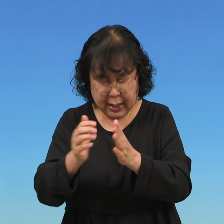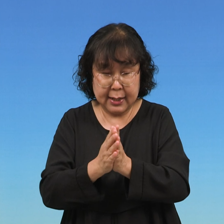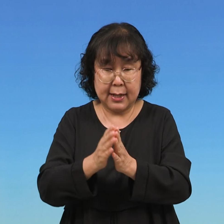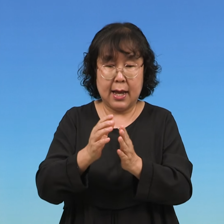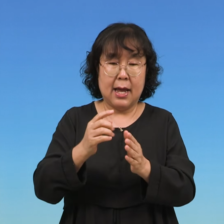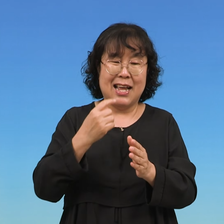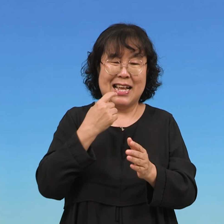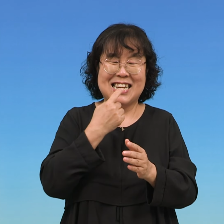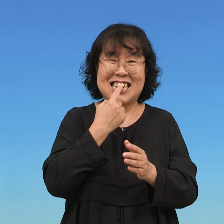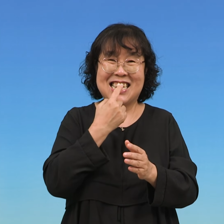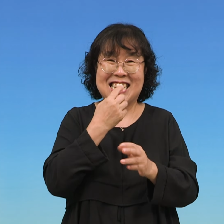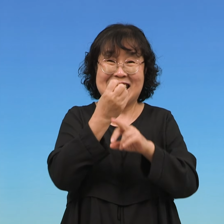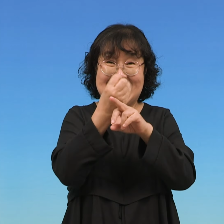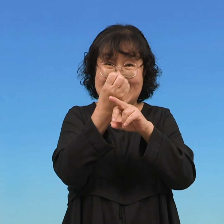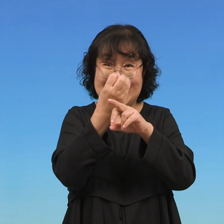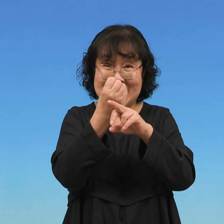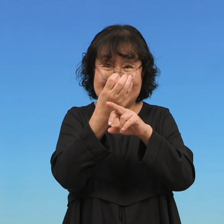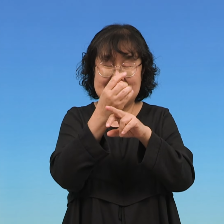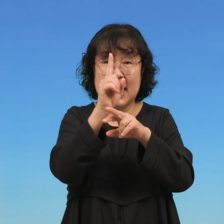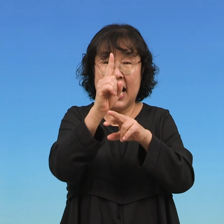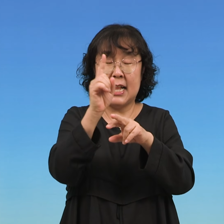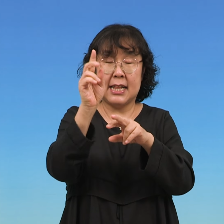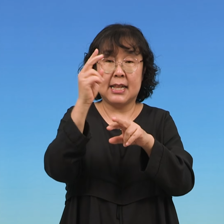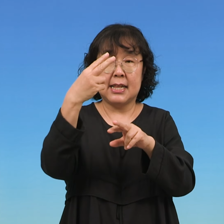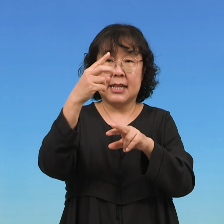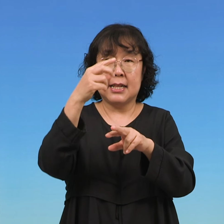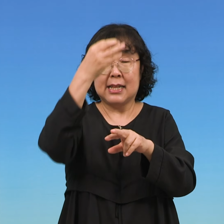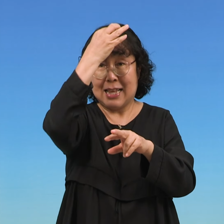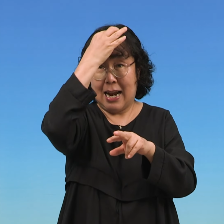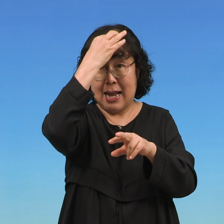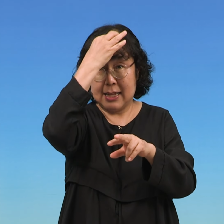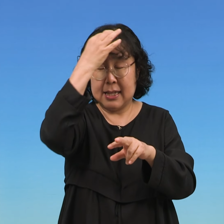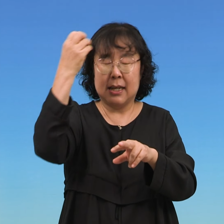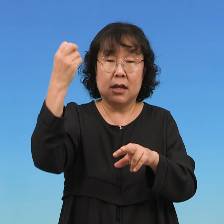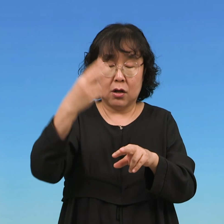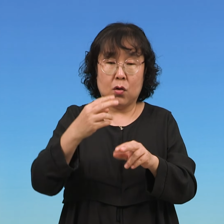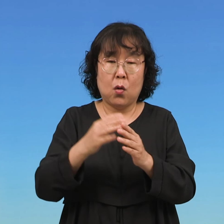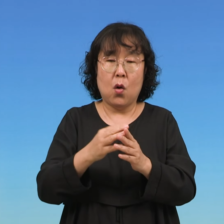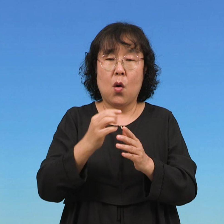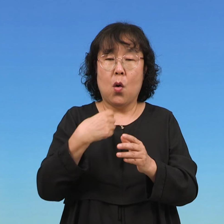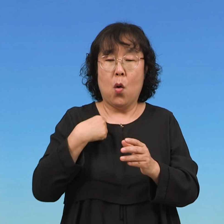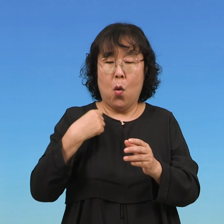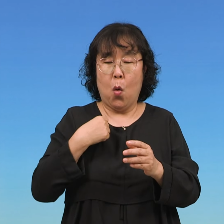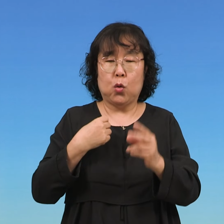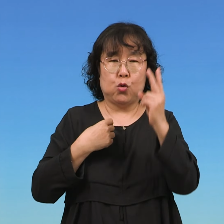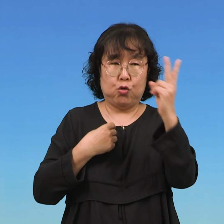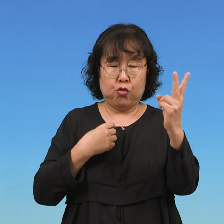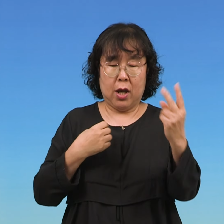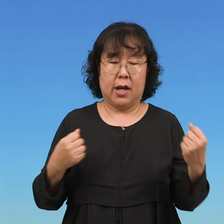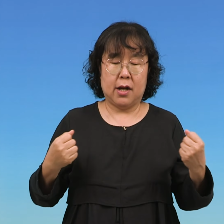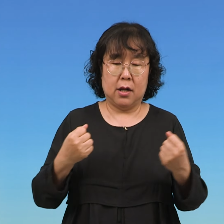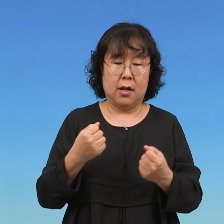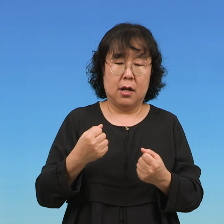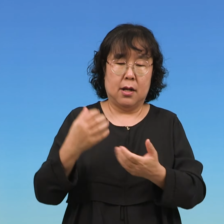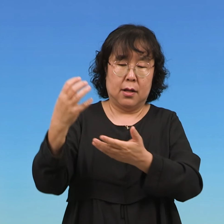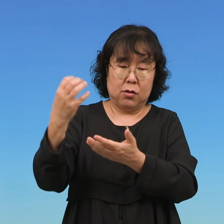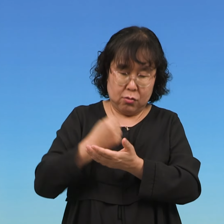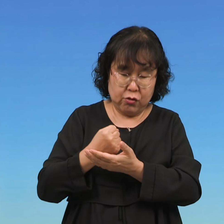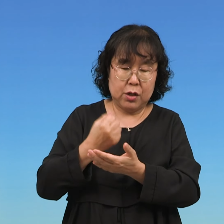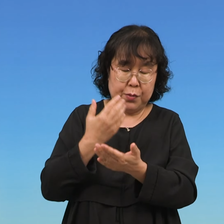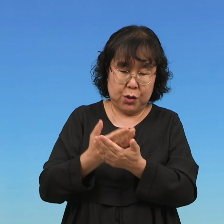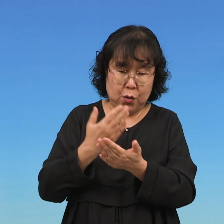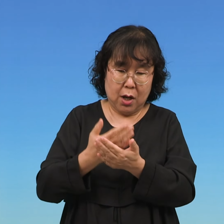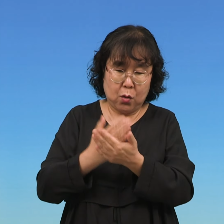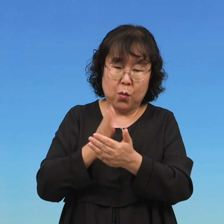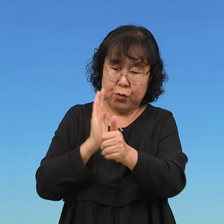그들에게 은한 달란트와 옷 두 벌을 주라 하시더이다 여기서 여러분 우리가 굉장히 중요한 교훈 하나 얻어야 되는데요